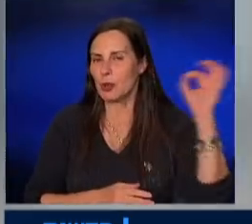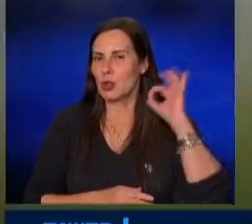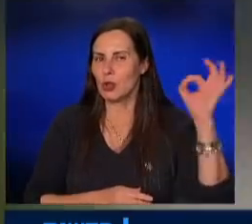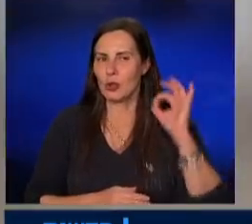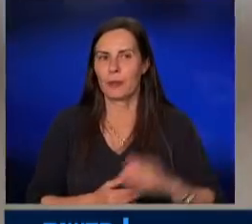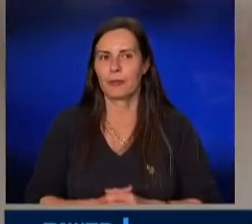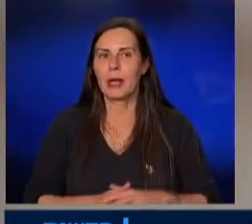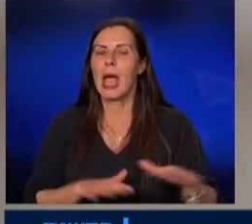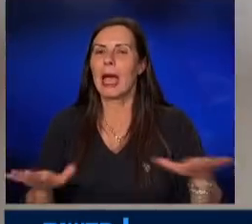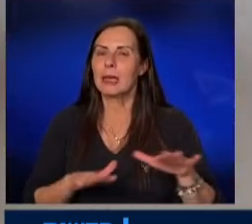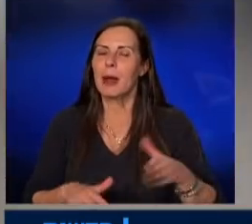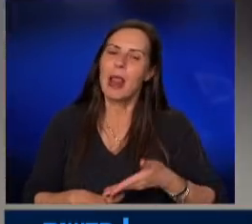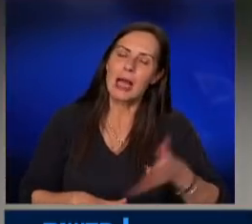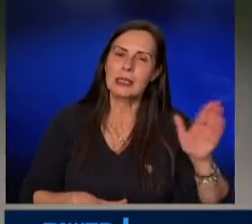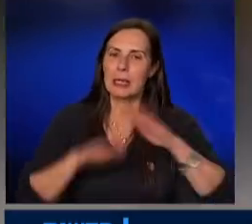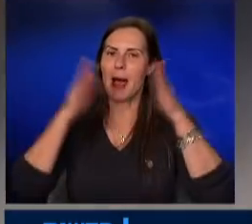ההתראות.